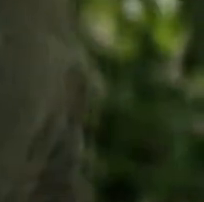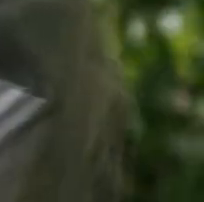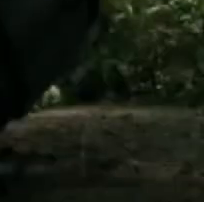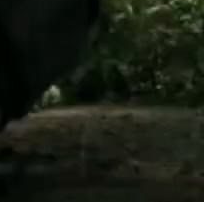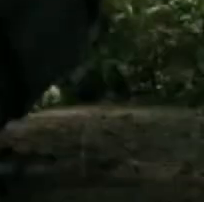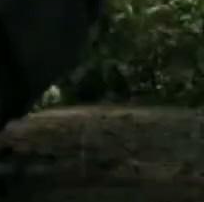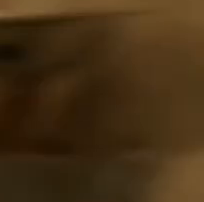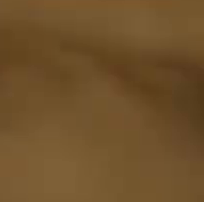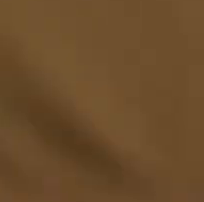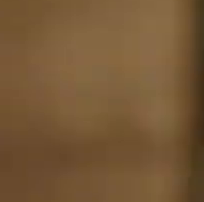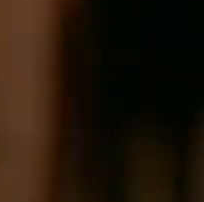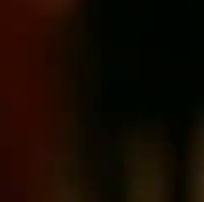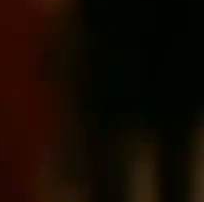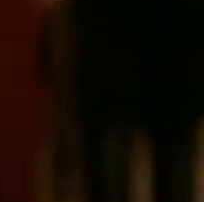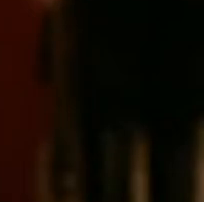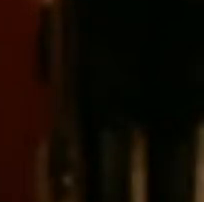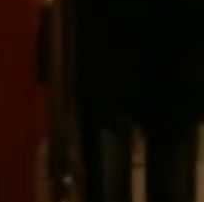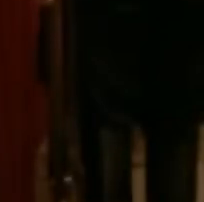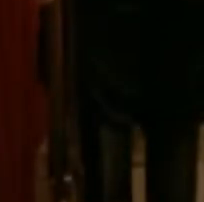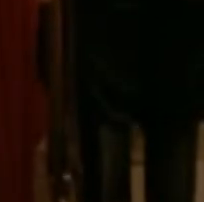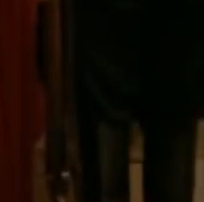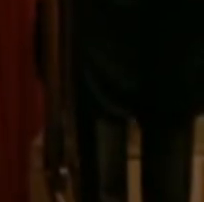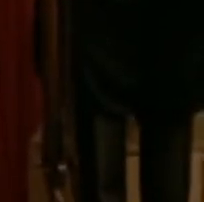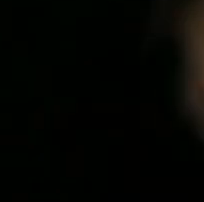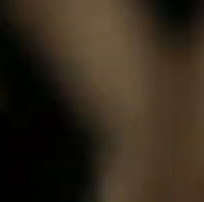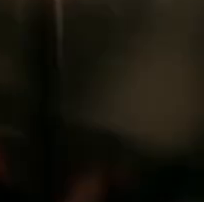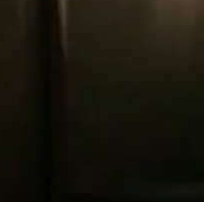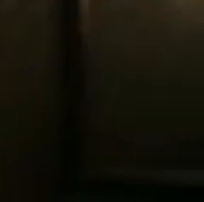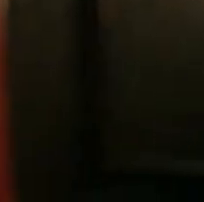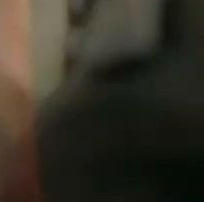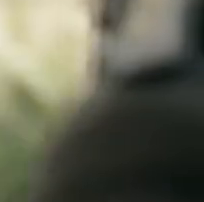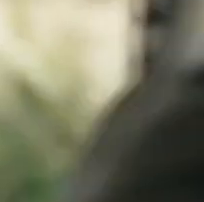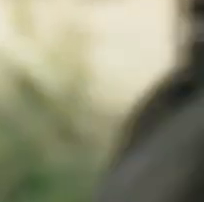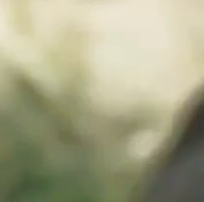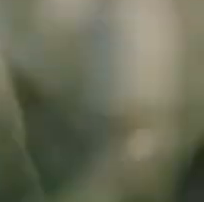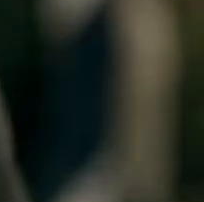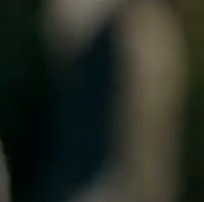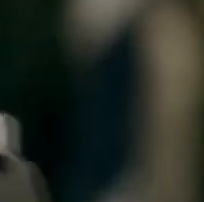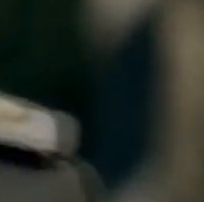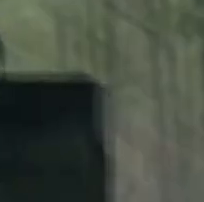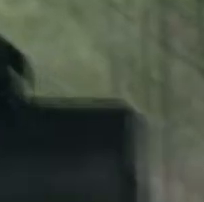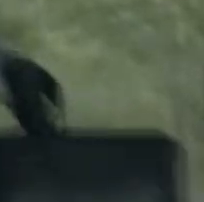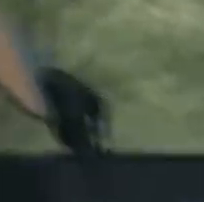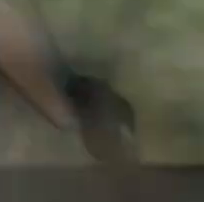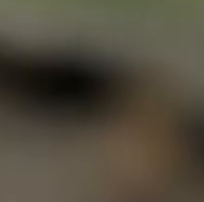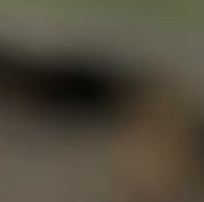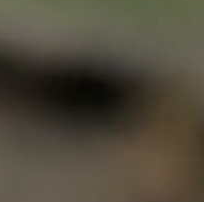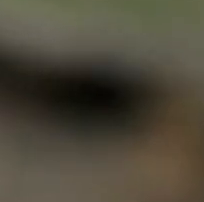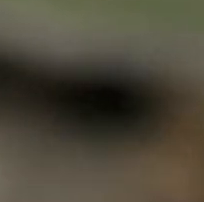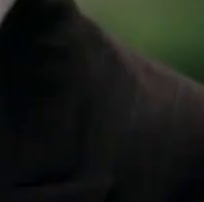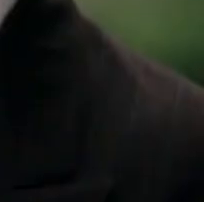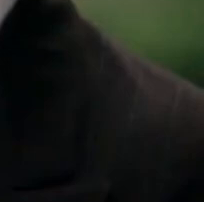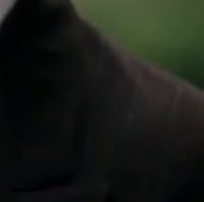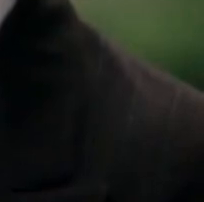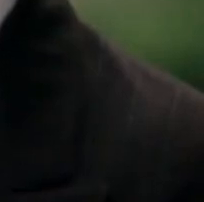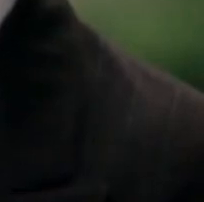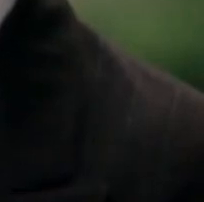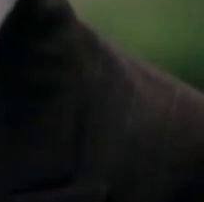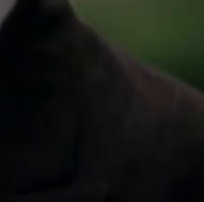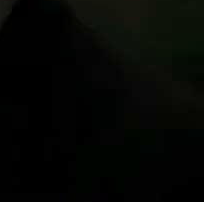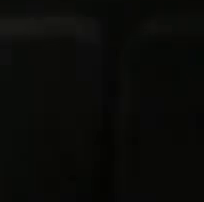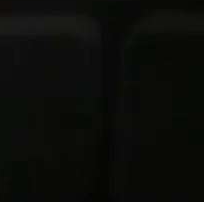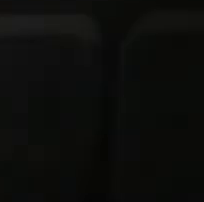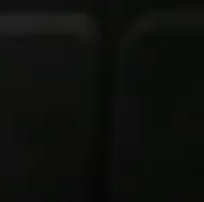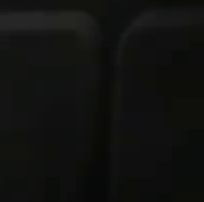ან მეორე მსოფლიო ომი სხვაგვარად დამთავრებულიყო. არასოდეს გიფიქრიათ იმ ხალხზე, ვინც თქვენ მარაგედებმა გაანადგურა.